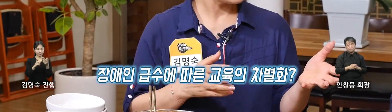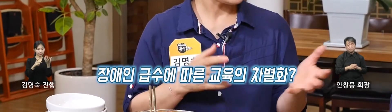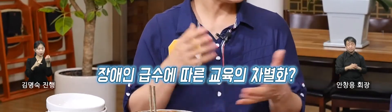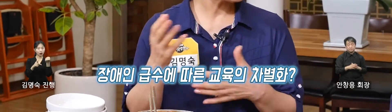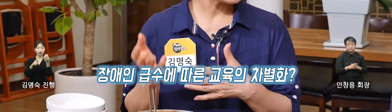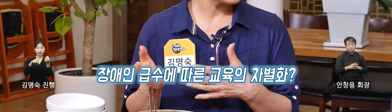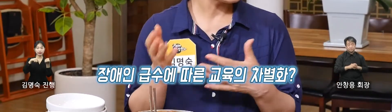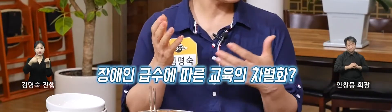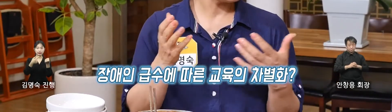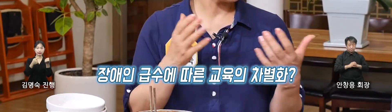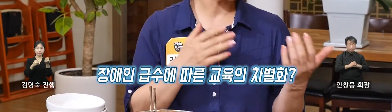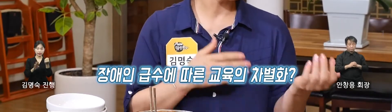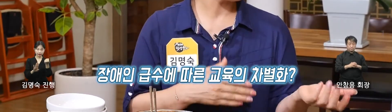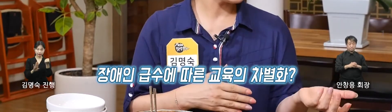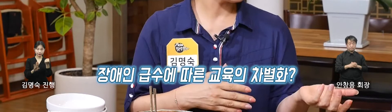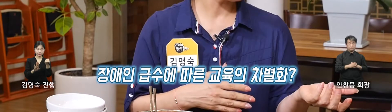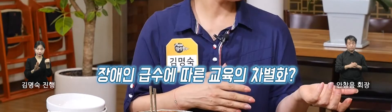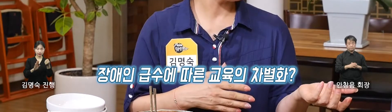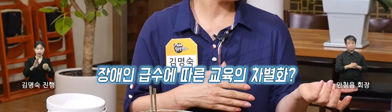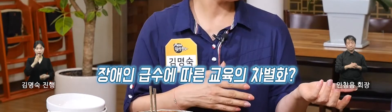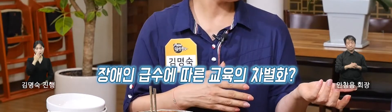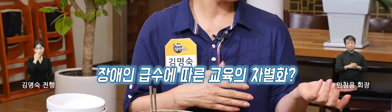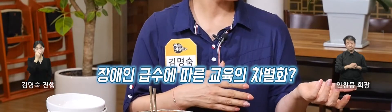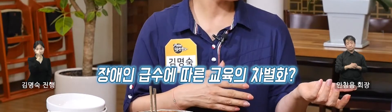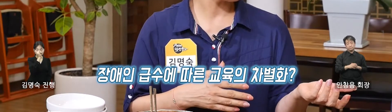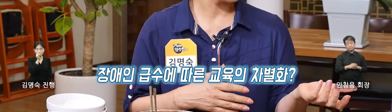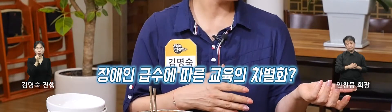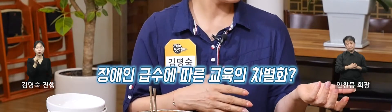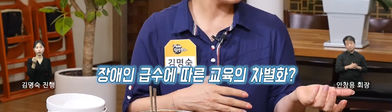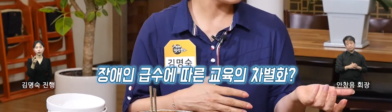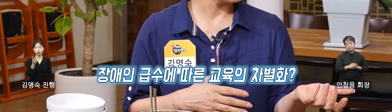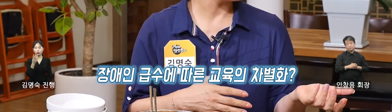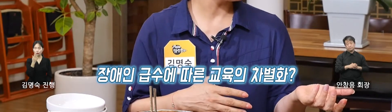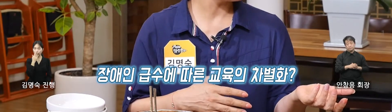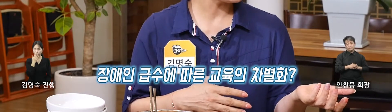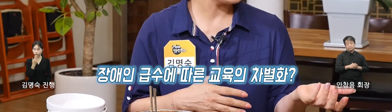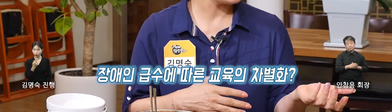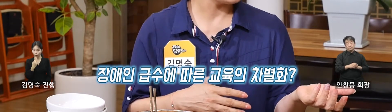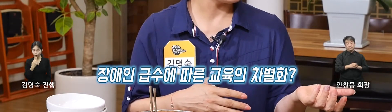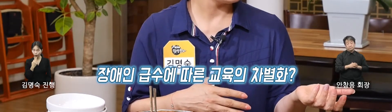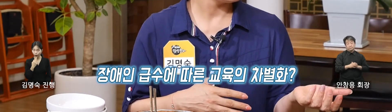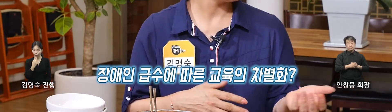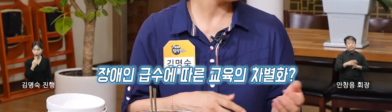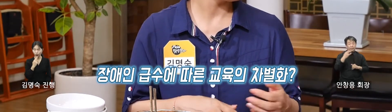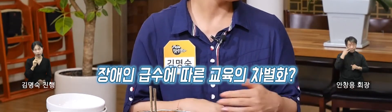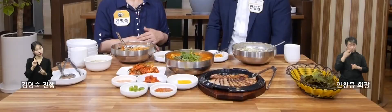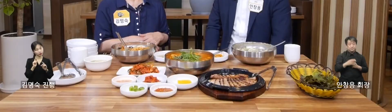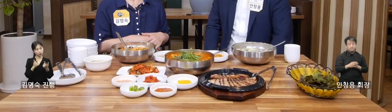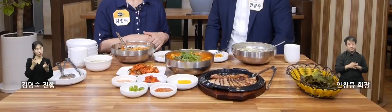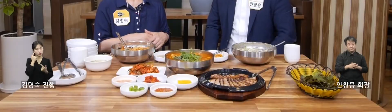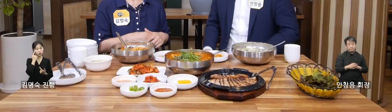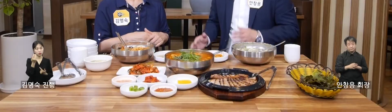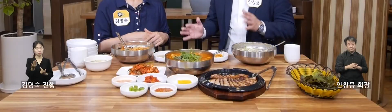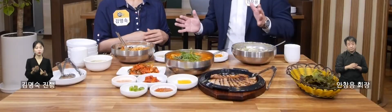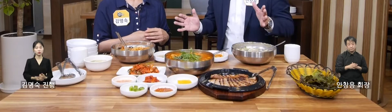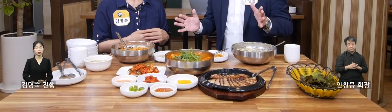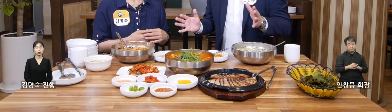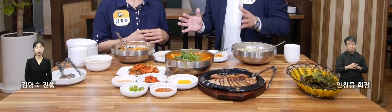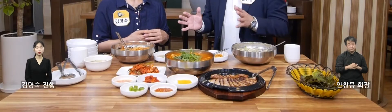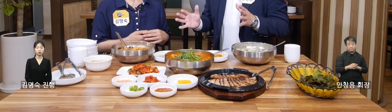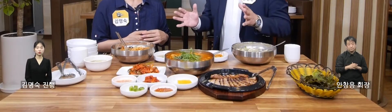따라서 할 네. 수가 있고 네. 하지 못할 수도 있지 않나 싶어요. 네. 네.